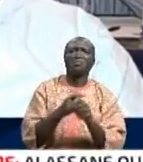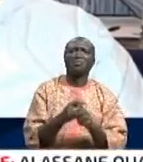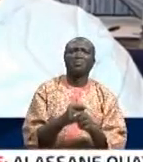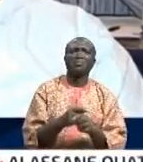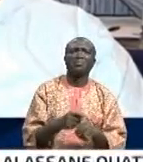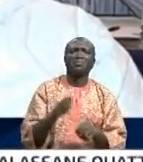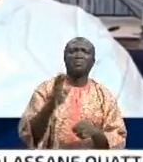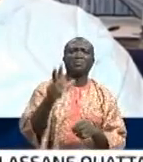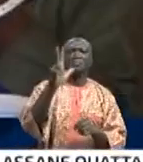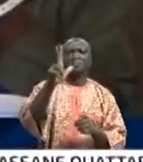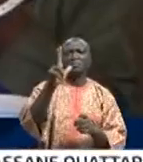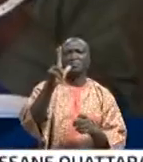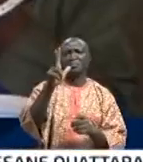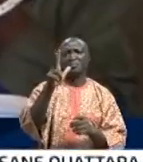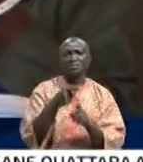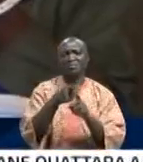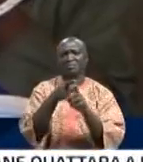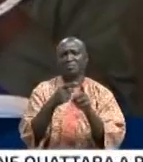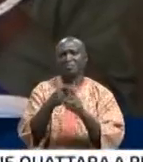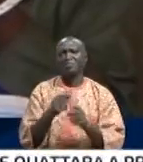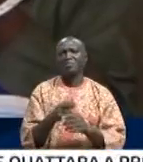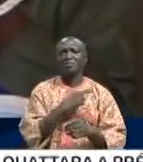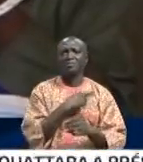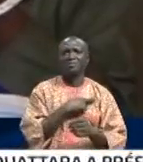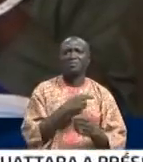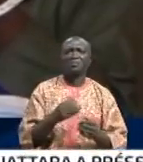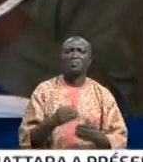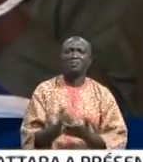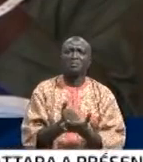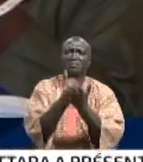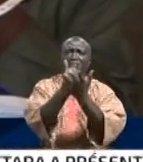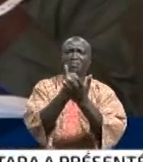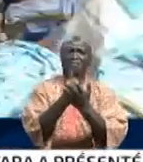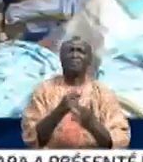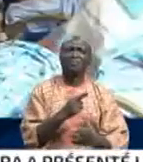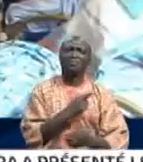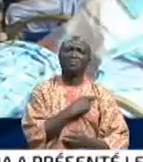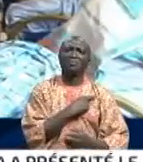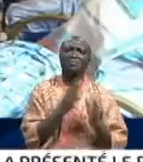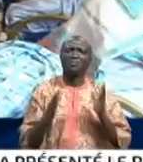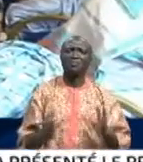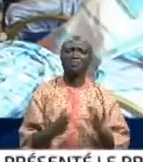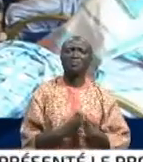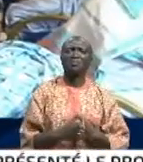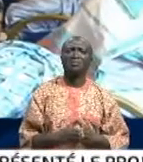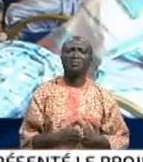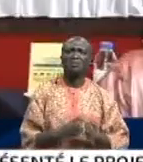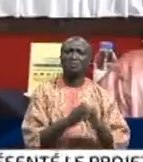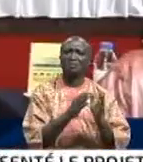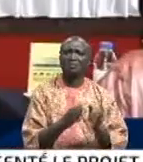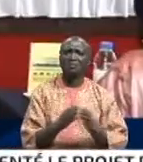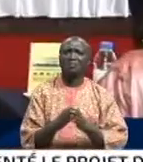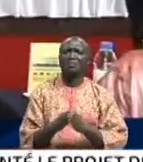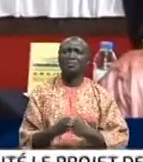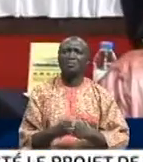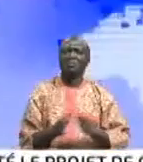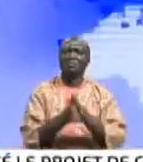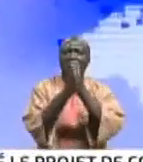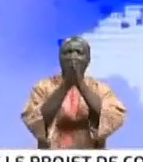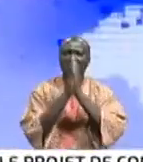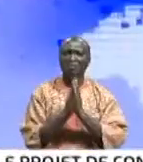une mesure qui soulage d'une part les retraités mais il préconise d'autres par la mise à jour et la réforme du système